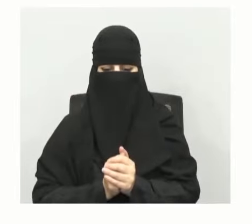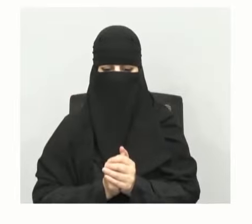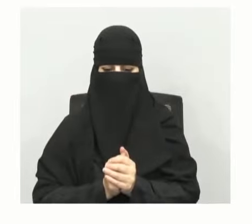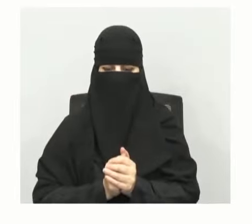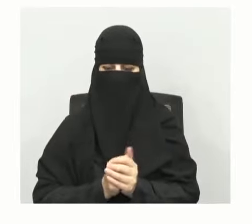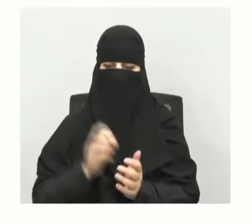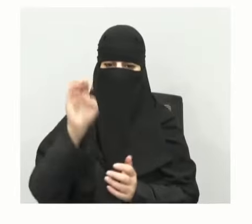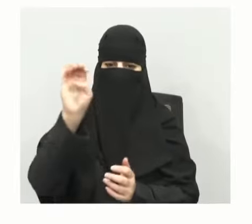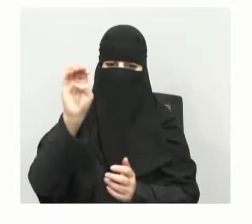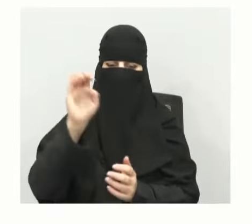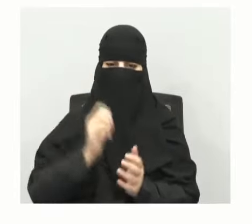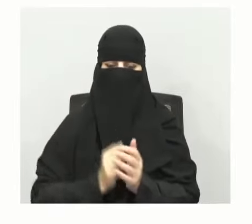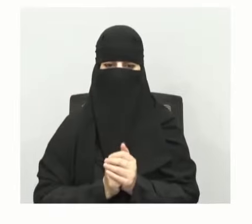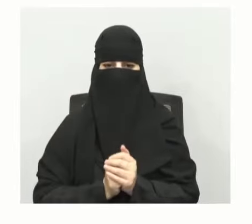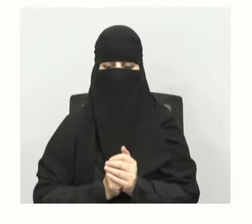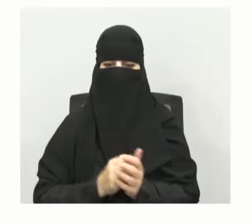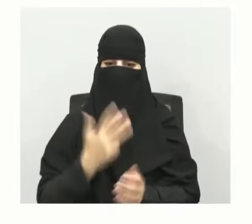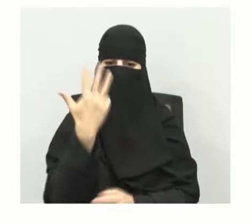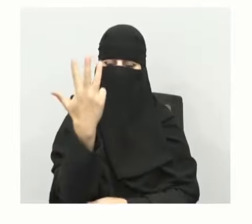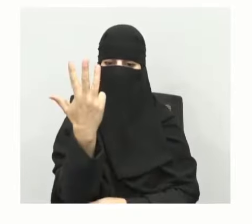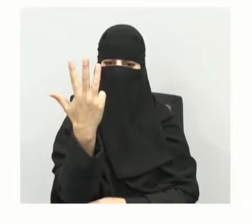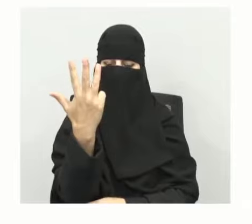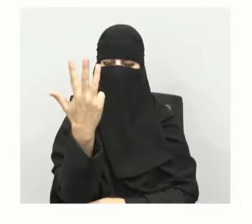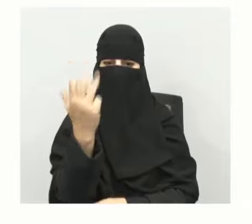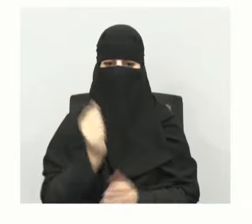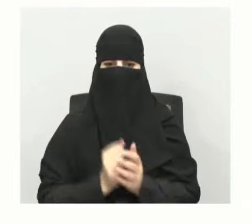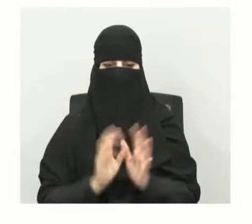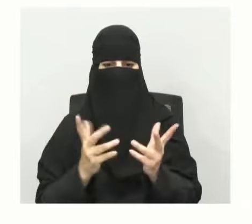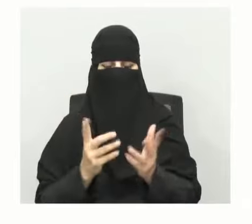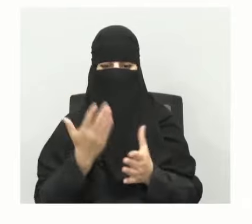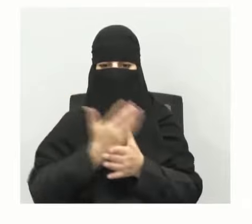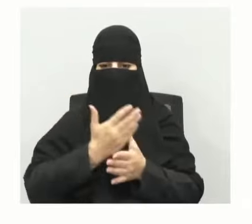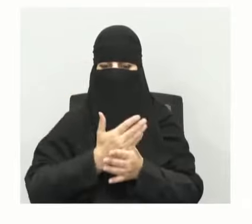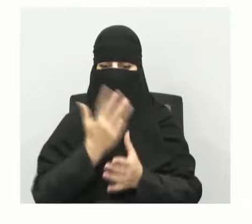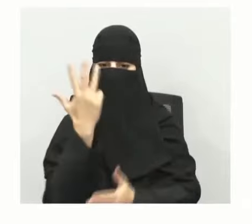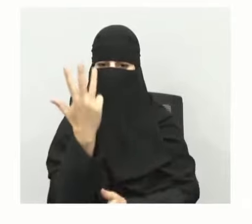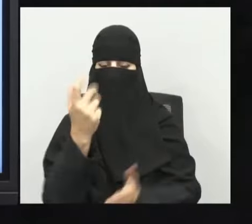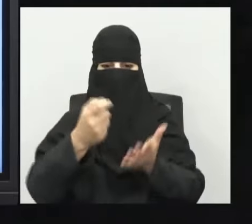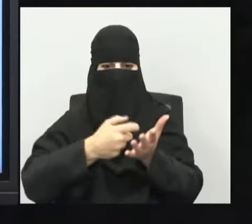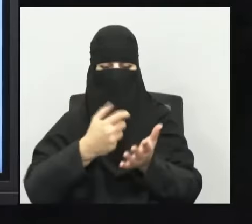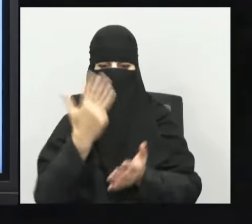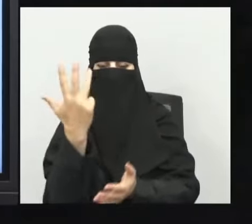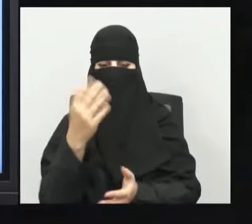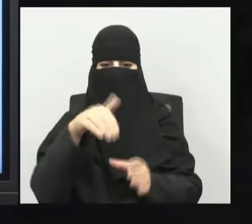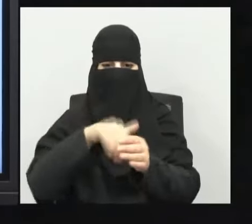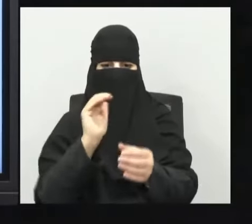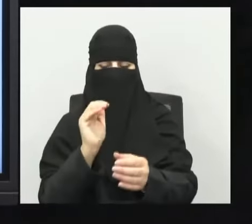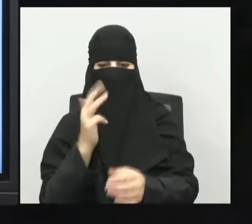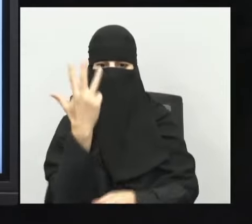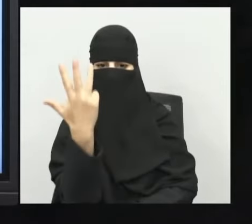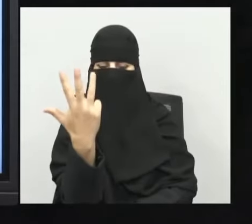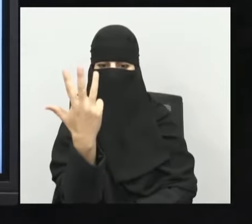الاجابه هي تسعه طيب يا ابطال من يقول لي لماذا تسعه لماذا المخرجات هنا